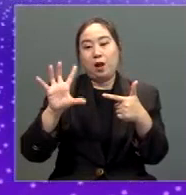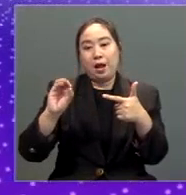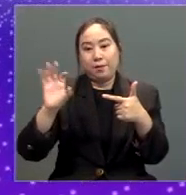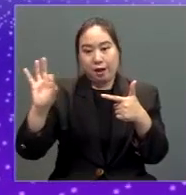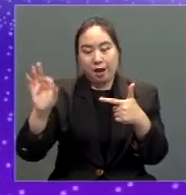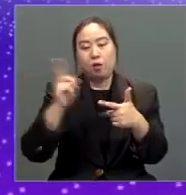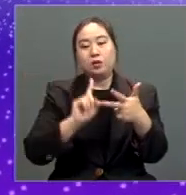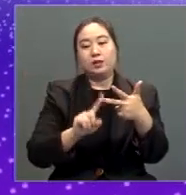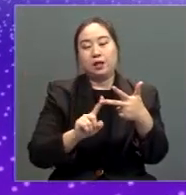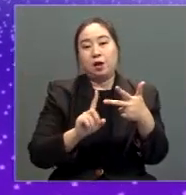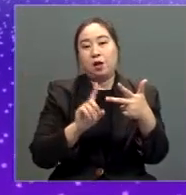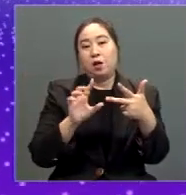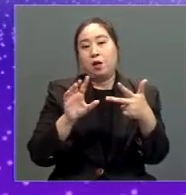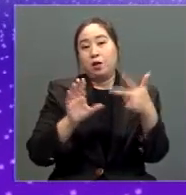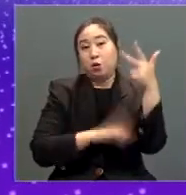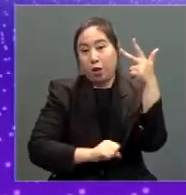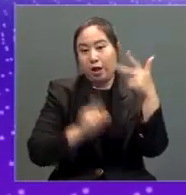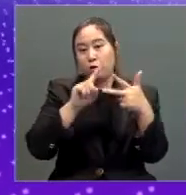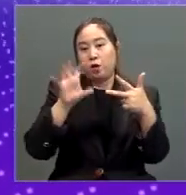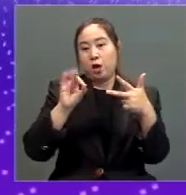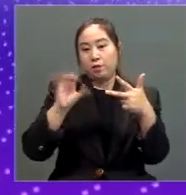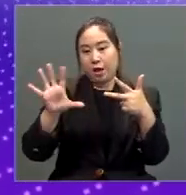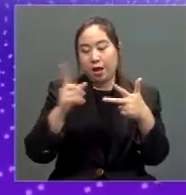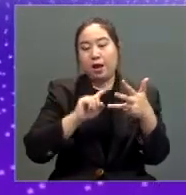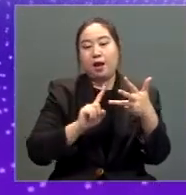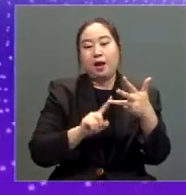นด่านสะเดา195คนด่าน